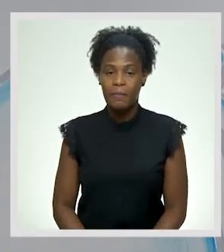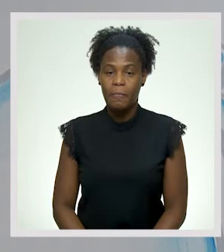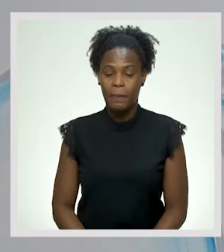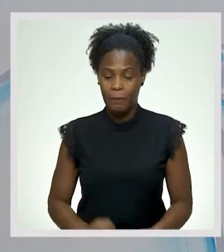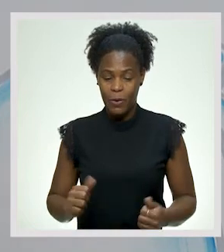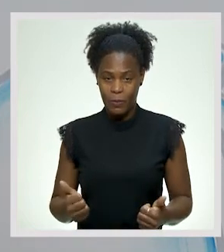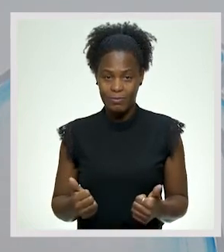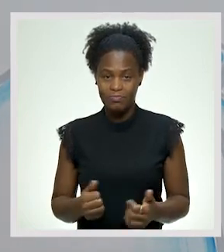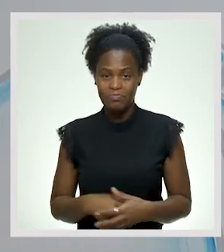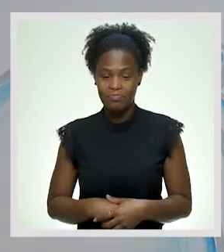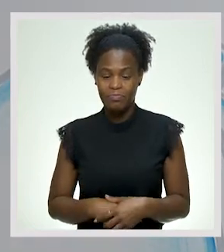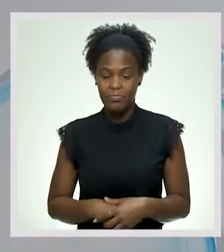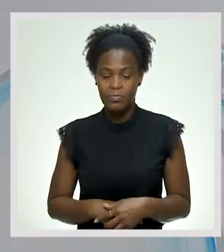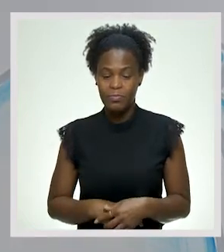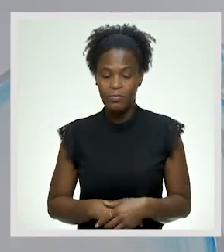Très bien.